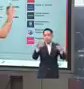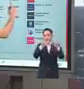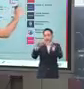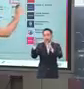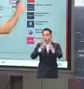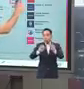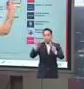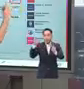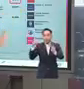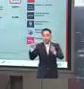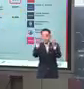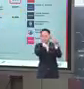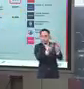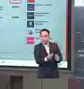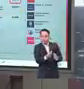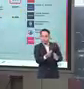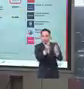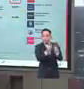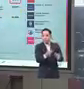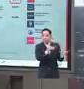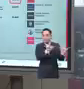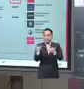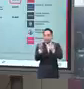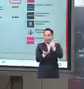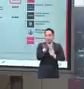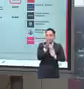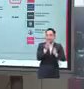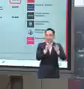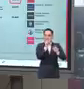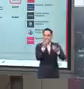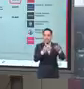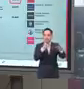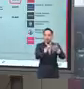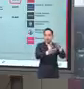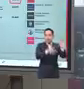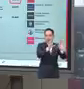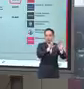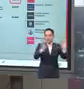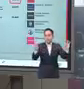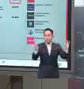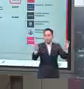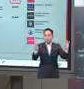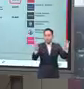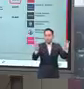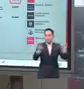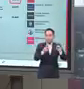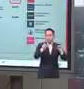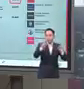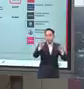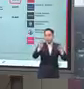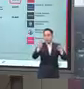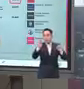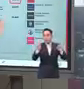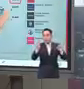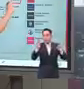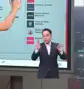2018 kira-kira mencoret yang sama meningkat sedikit hampir 9000 oleh mendiang karupaya mutu same dan